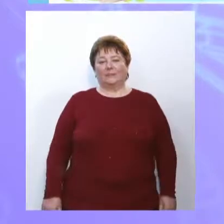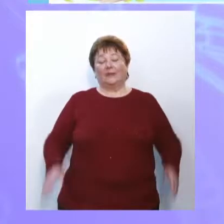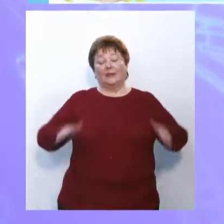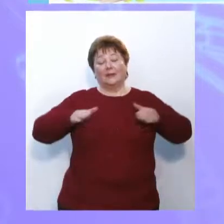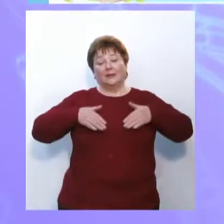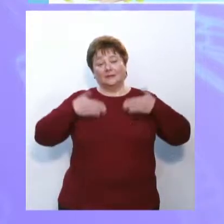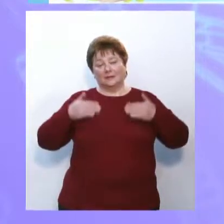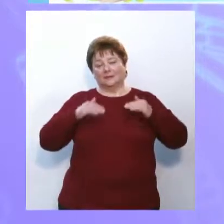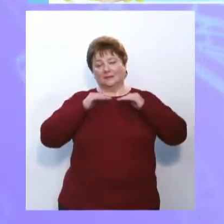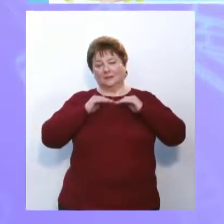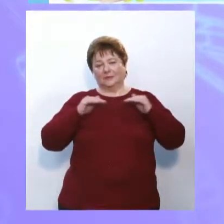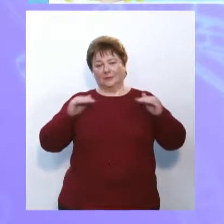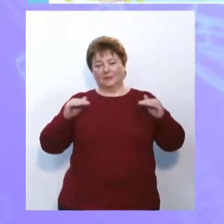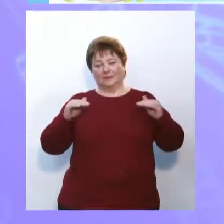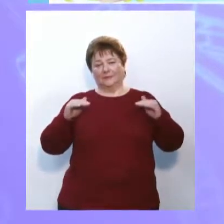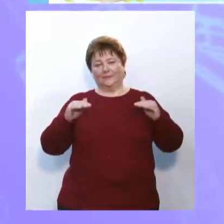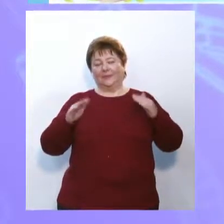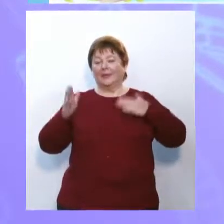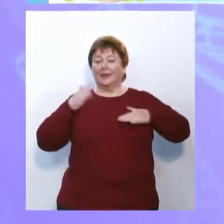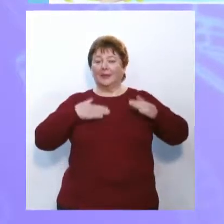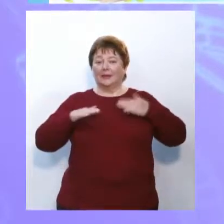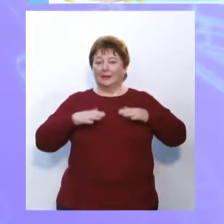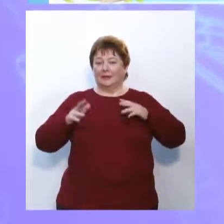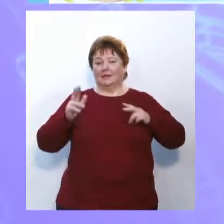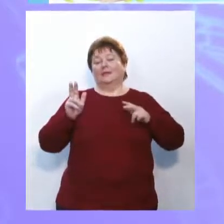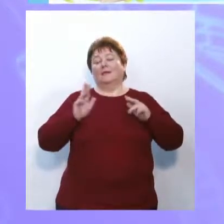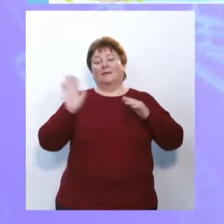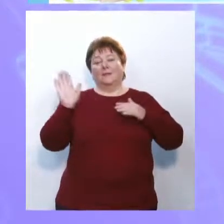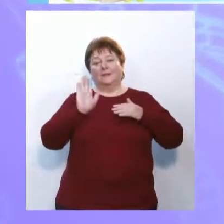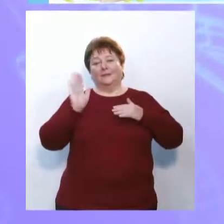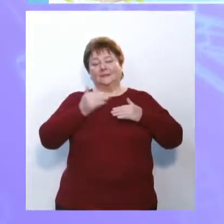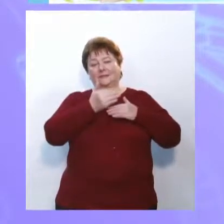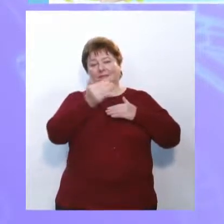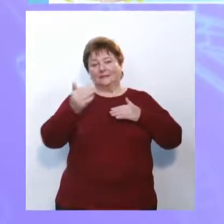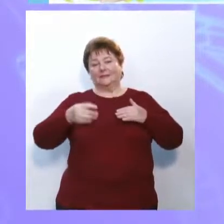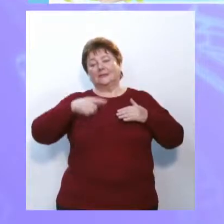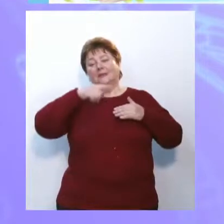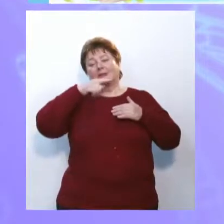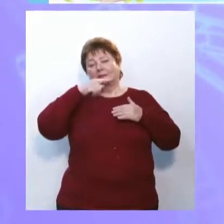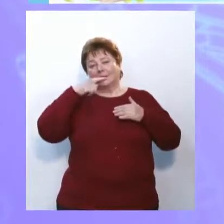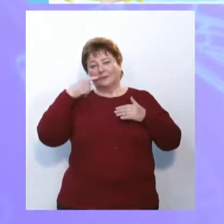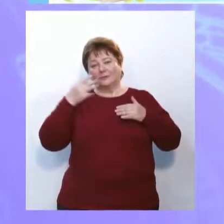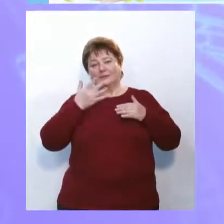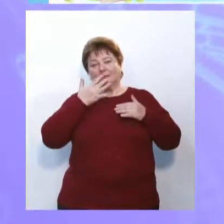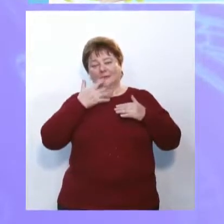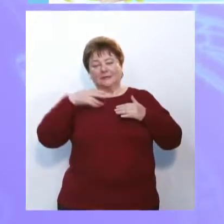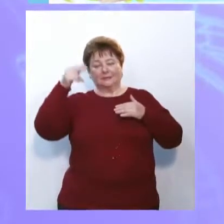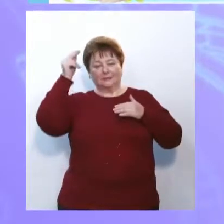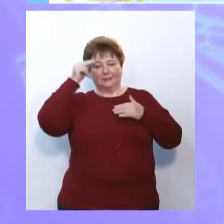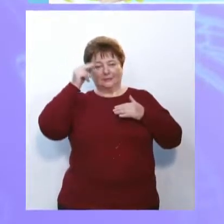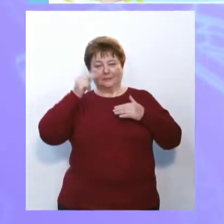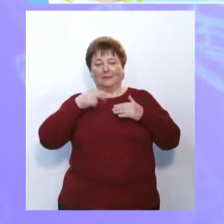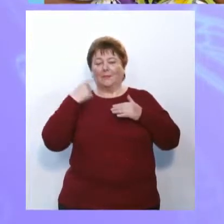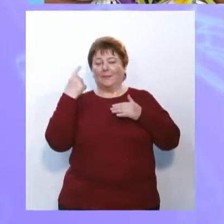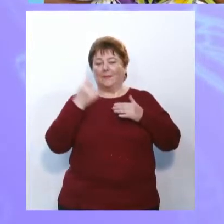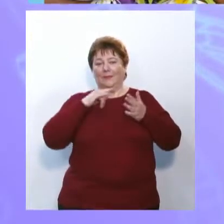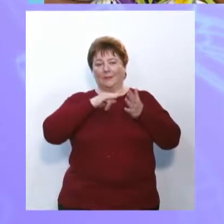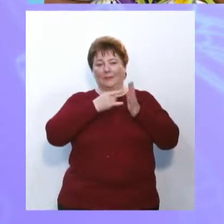Здравствуйте, ребята! Я рада вас приветствовать на уроке русского языка в первом классе.